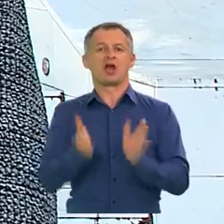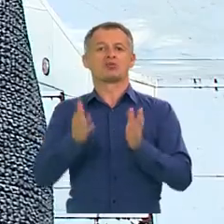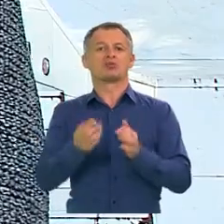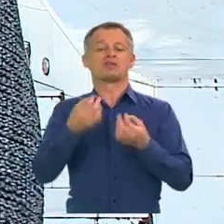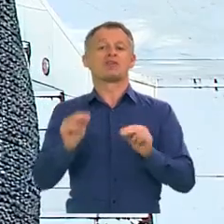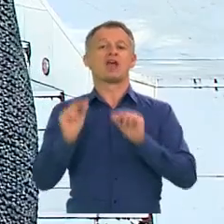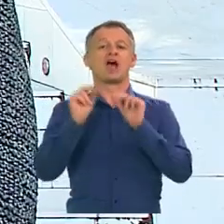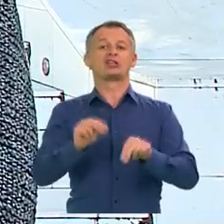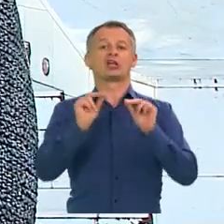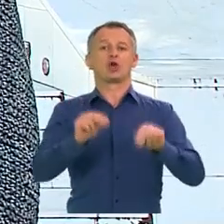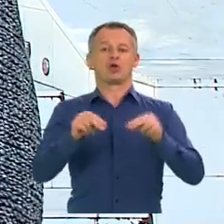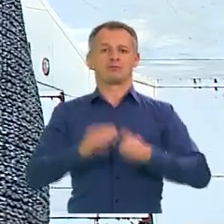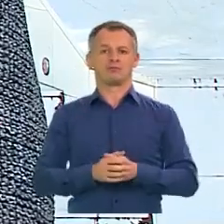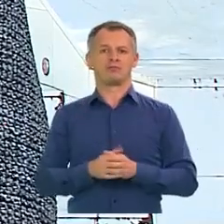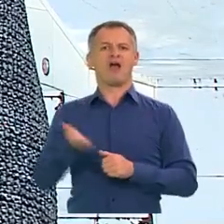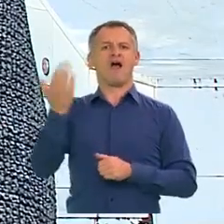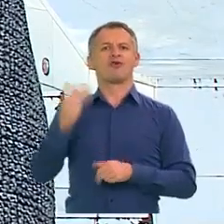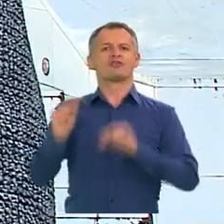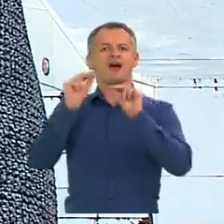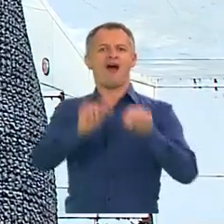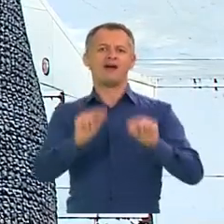A fost antrenorul